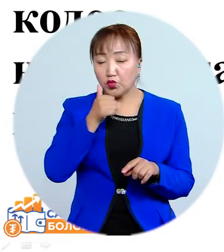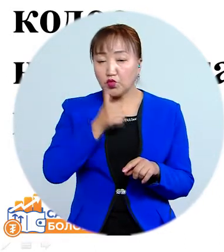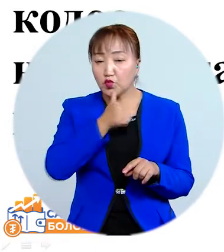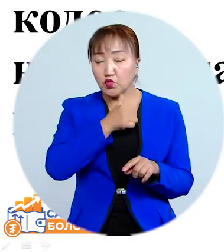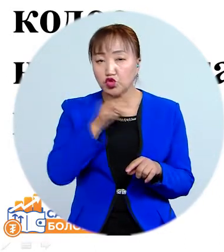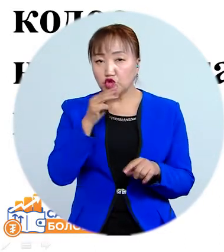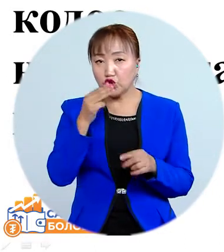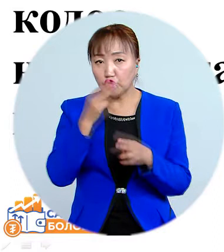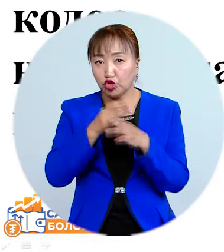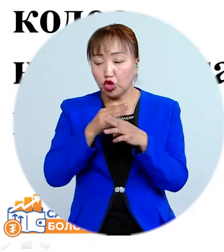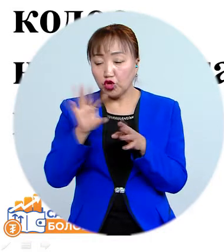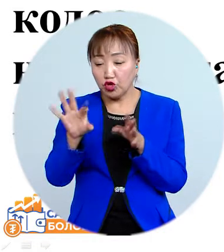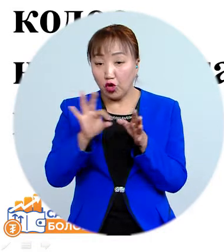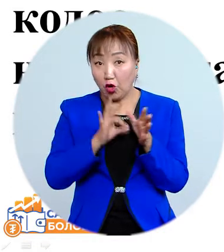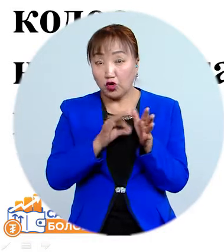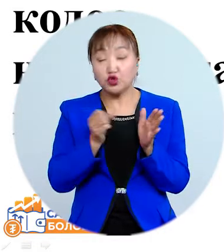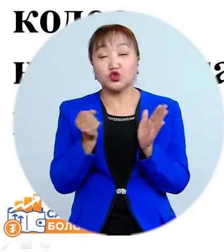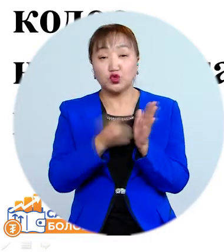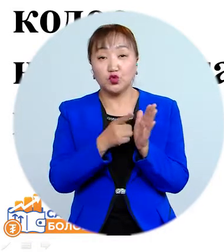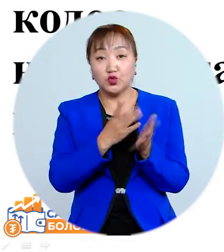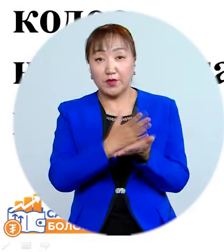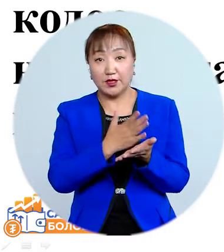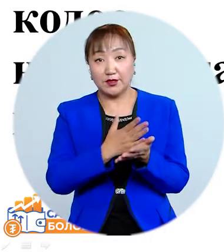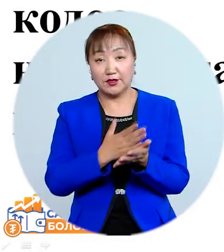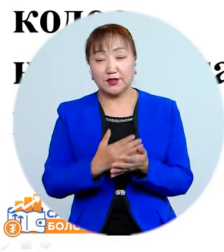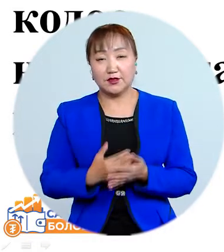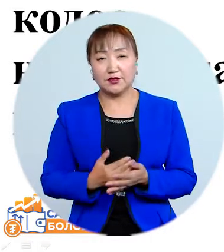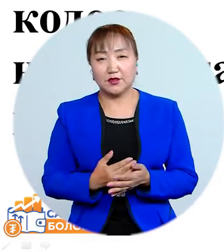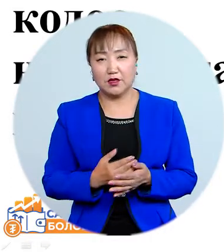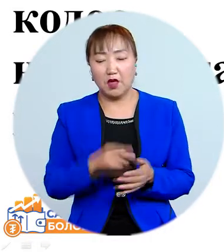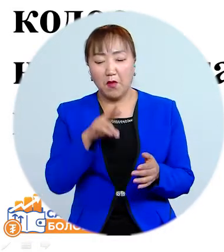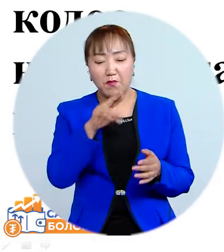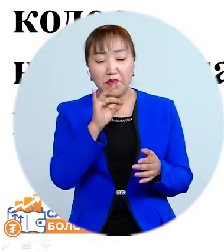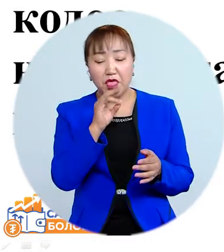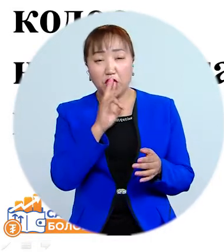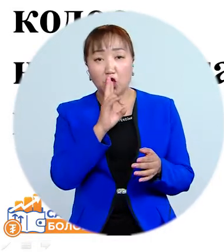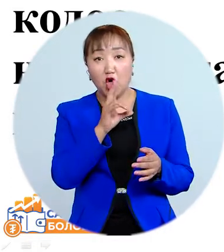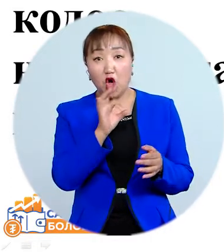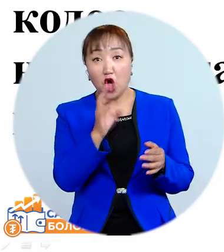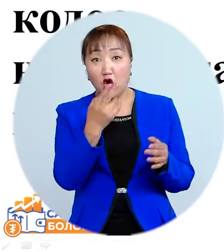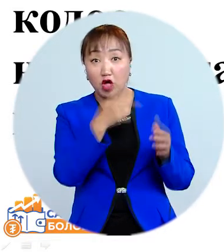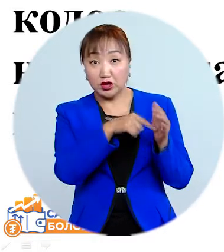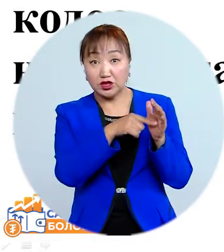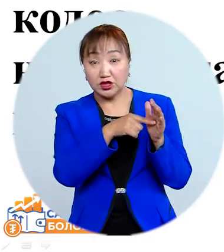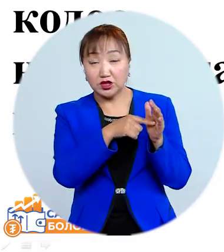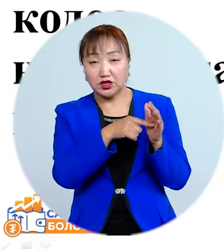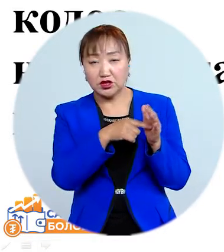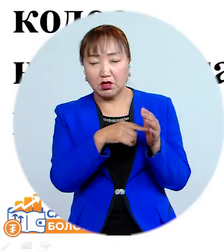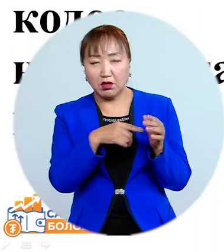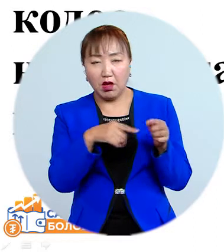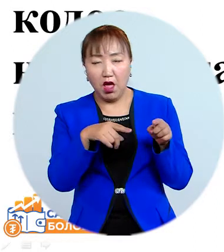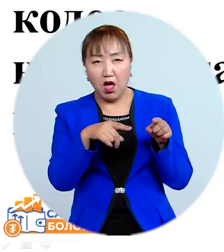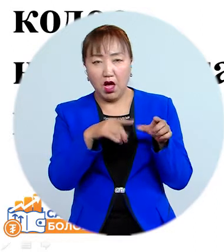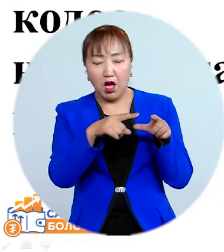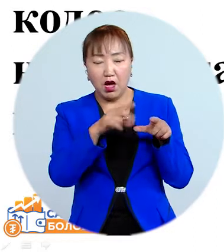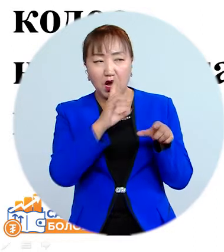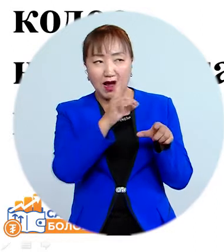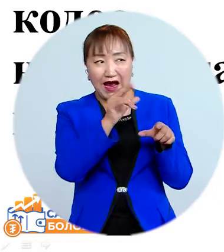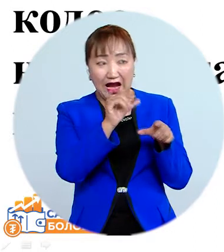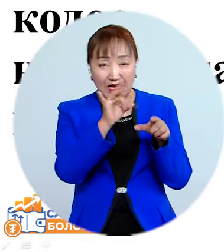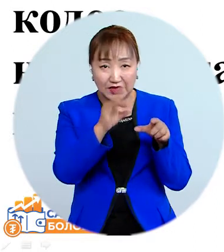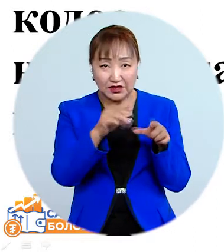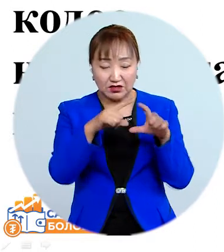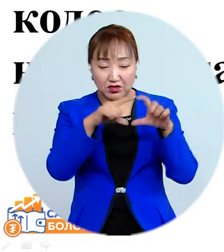код дээр сонгох нь юун түрүүнд чухал байгаа. За мөн пин код дээр хэд хэдэн ийм одоо адилхан карт ч юм уу